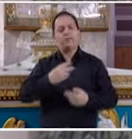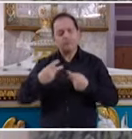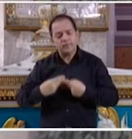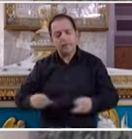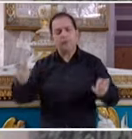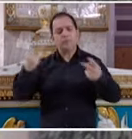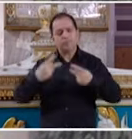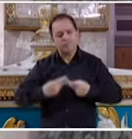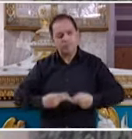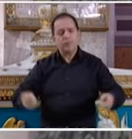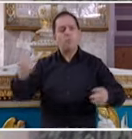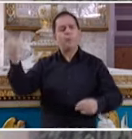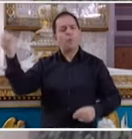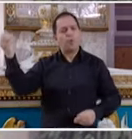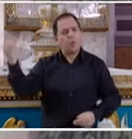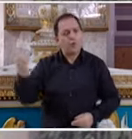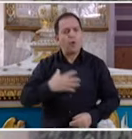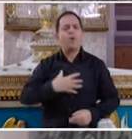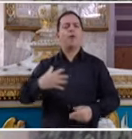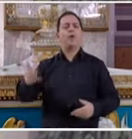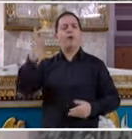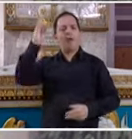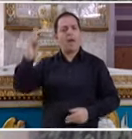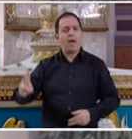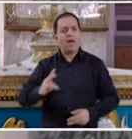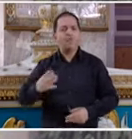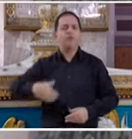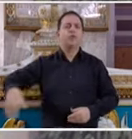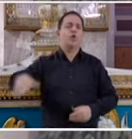Εκείνος χαρίζεται σε μας και μας χαρίζει την ευλογία.